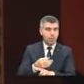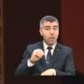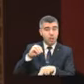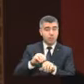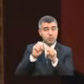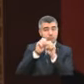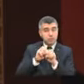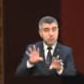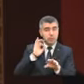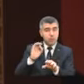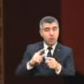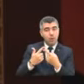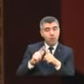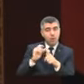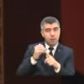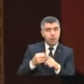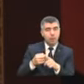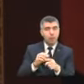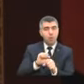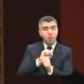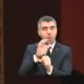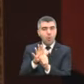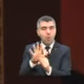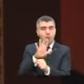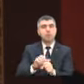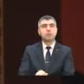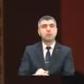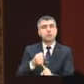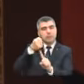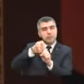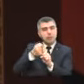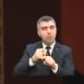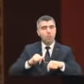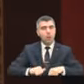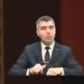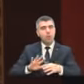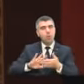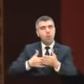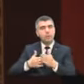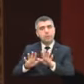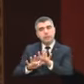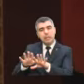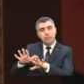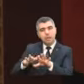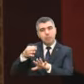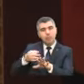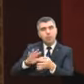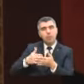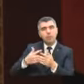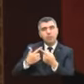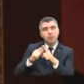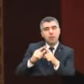لمهني الصحة حسب تطور الحالة الوبائية للجهات. كما تواصل الوزارة اتخاذ عدة تدابير مهيكلة في إطار استراتيجية لتجاوز